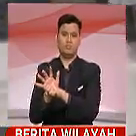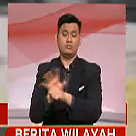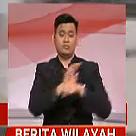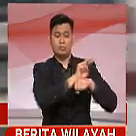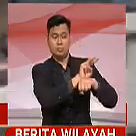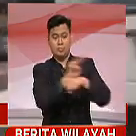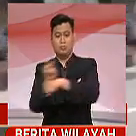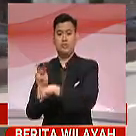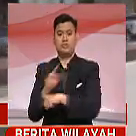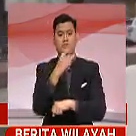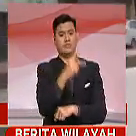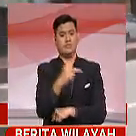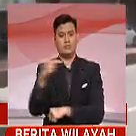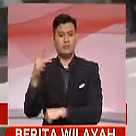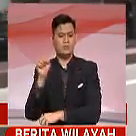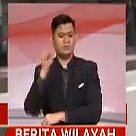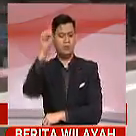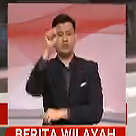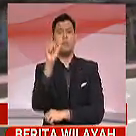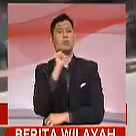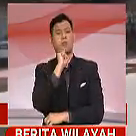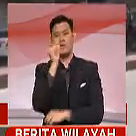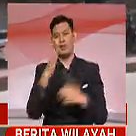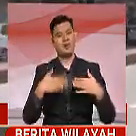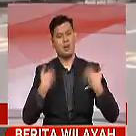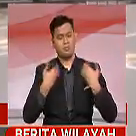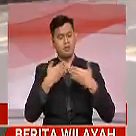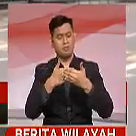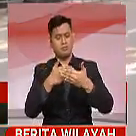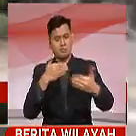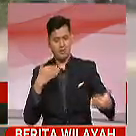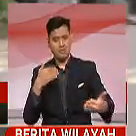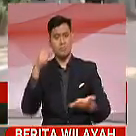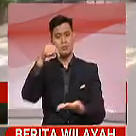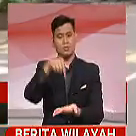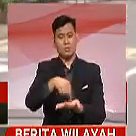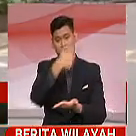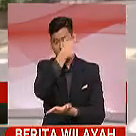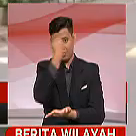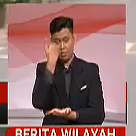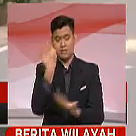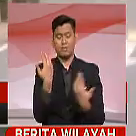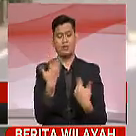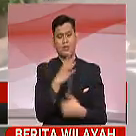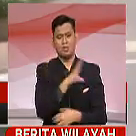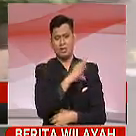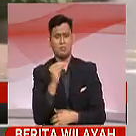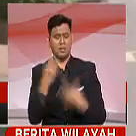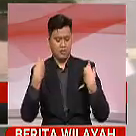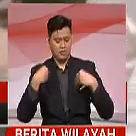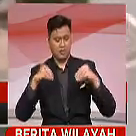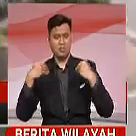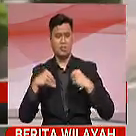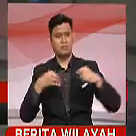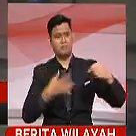Tinjauan sekitar Kota Kinabalu mendapati ia tidak semeriah seperti sebelumnya dan kebanyakan premis perniagaan hanya menghias